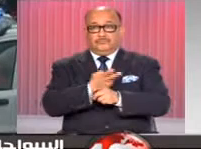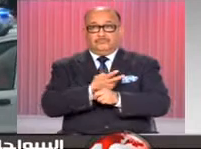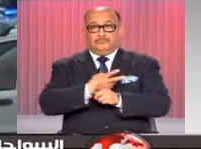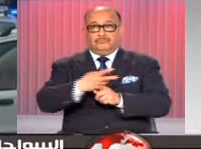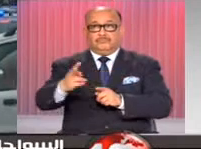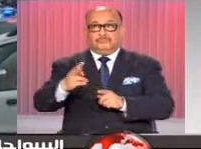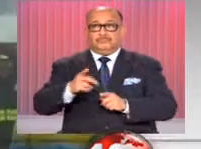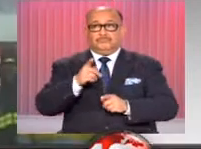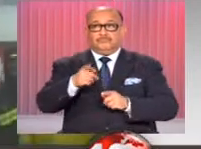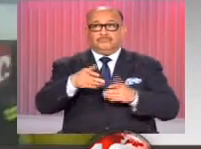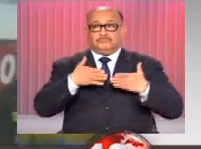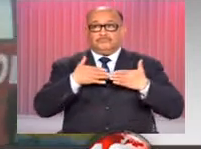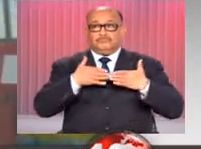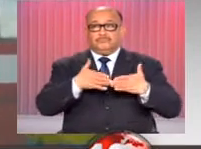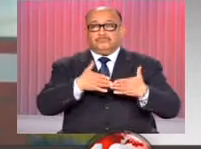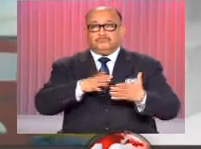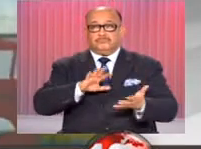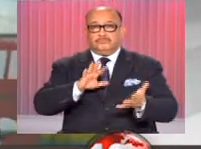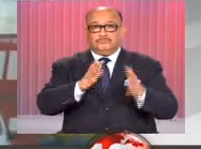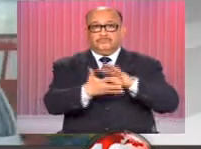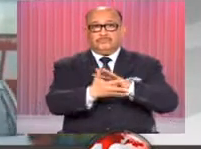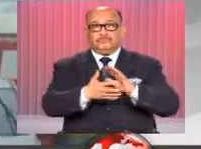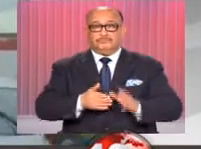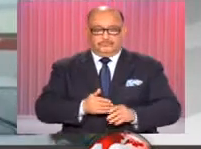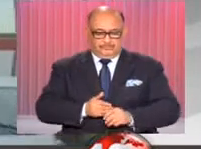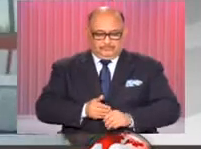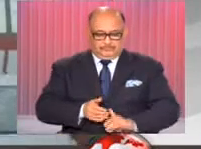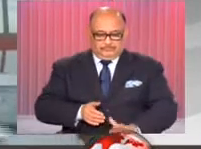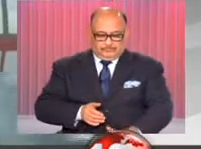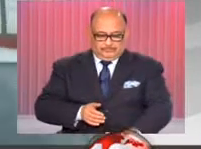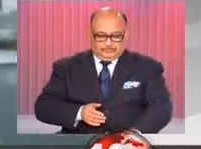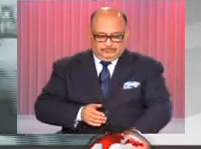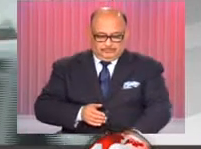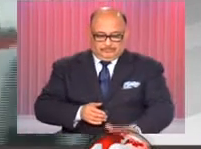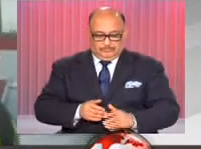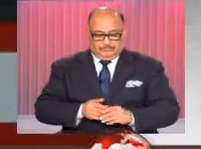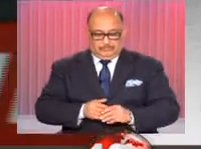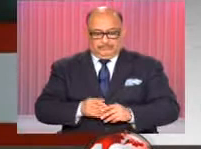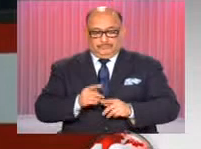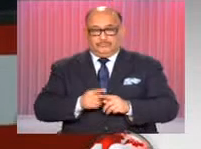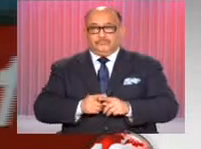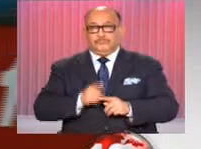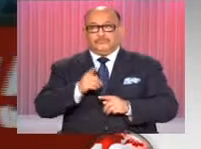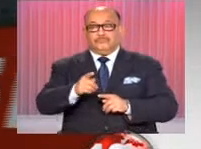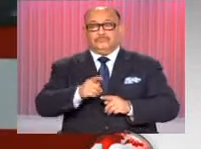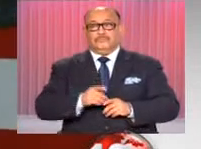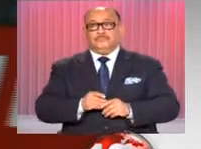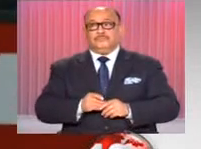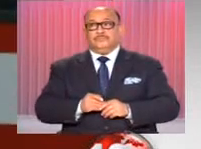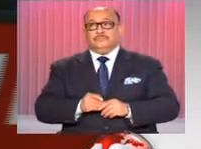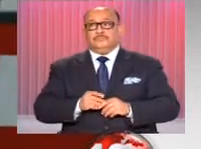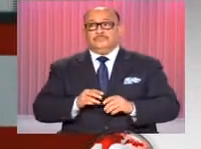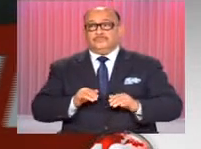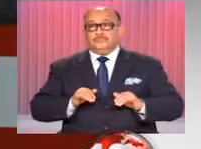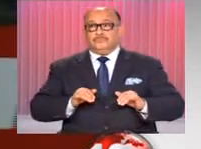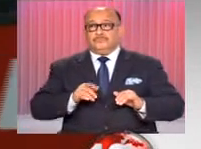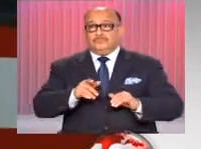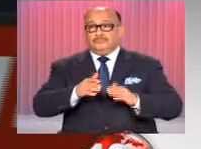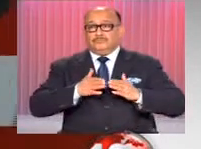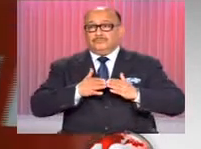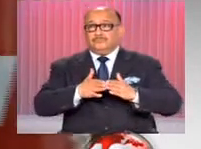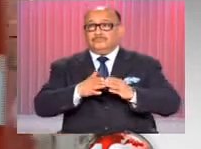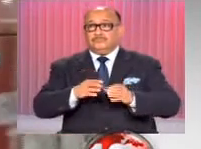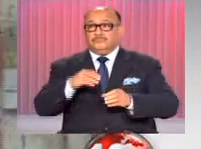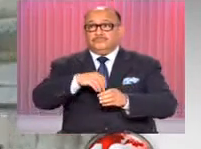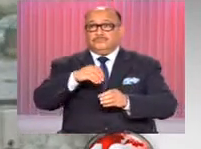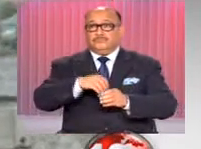وكانت العبارة نورمان أتلانتيك أبحرت من مرفأ باتراس اليوناني متوجهة إلى مرفأ أنكونا الإيطالي،